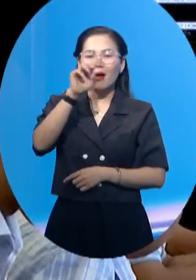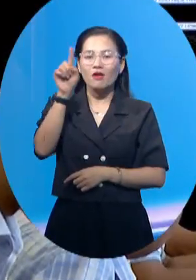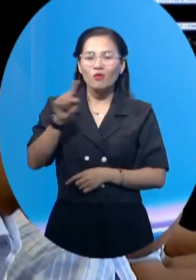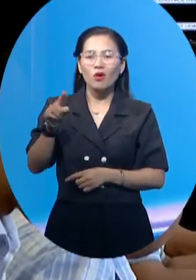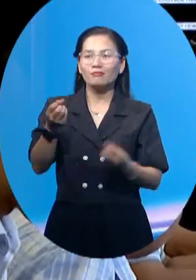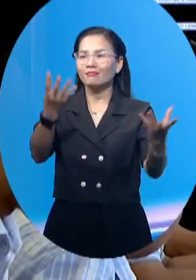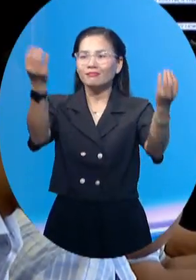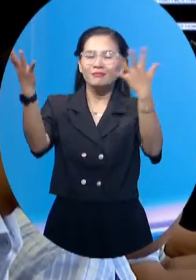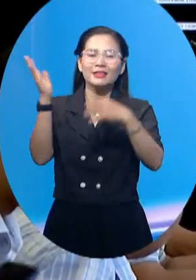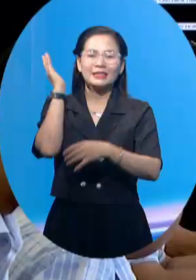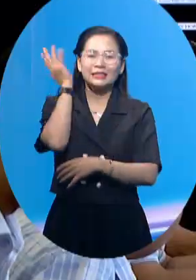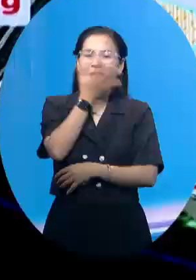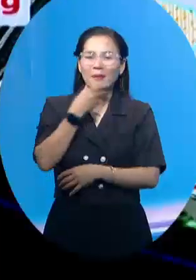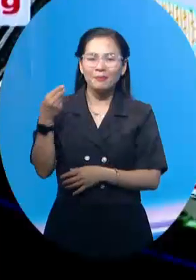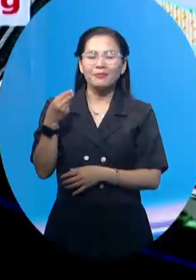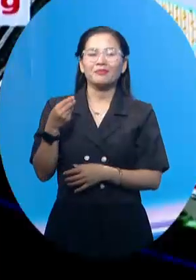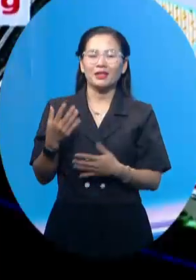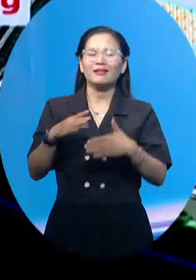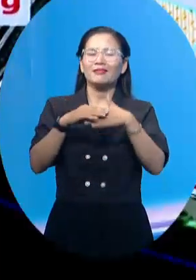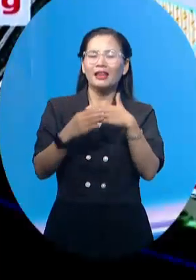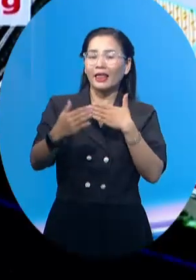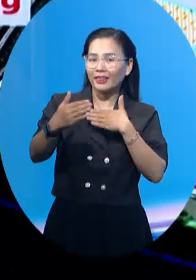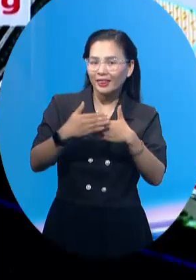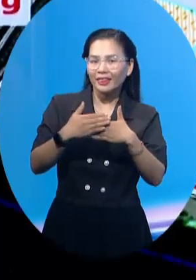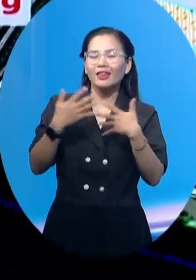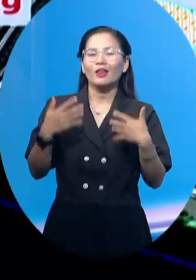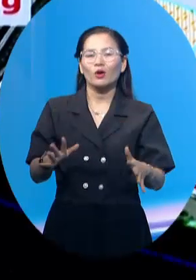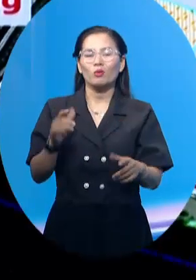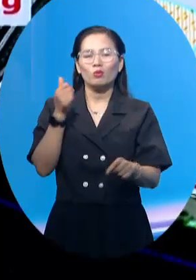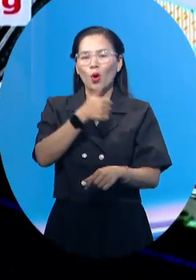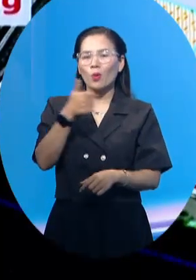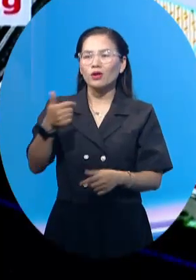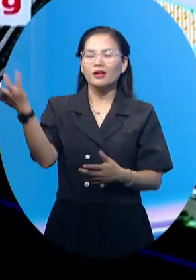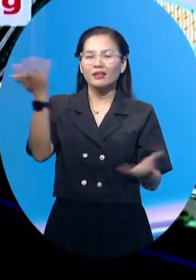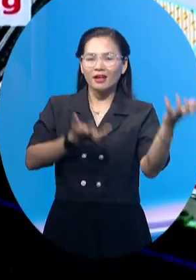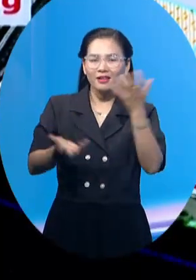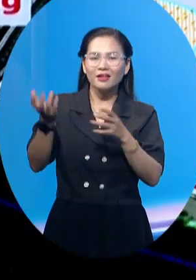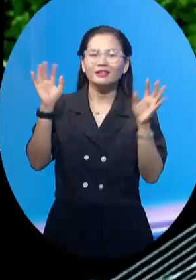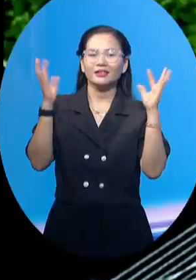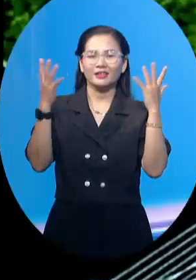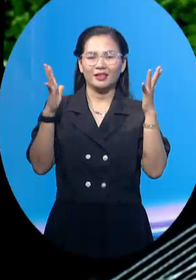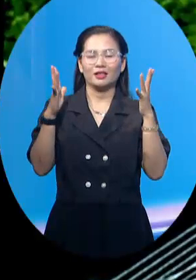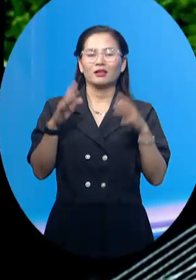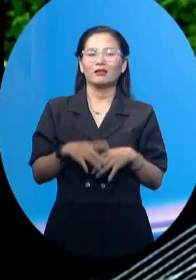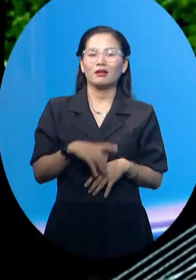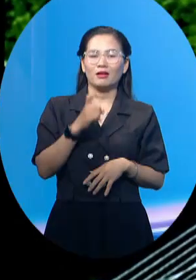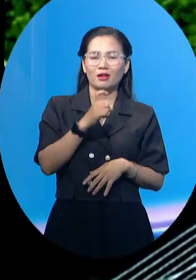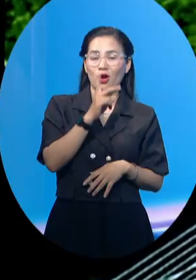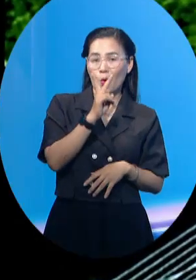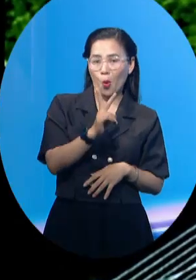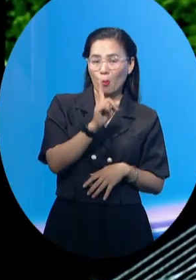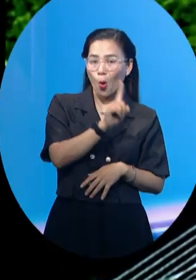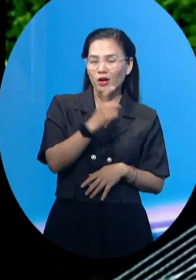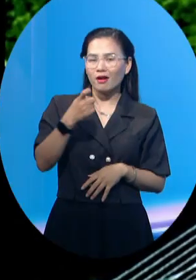đền thần An Khánh. Đợt 1 để kịp đón Tết Dương lịch 2024, số lượng khoảng 15.000 cây. Đợt 2 trổ hoa đúng dịp Tết Nguyên